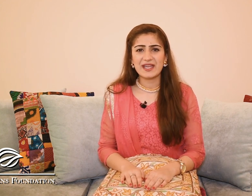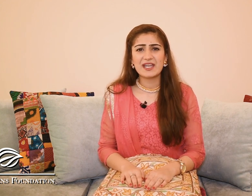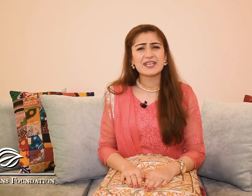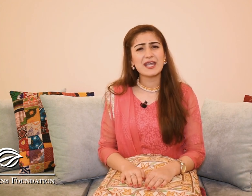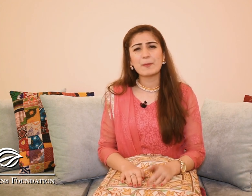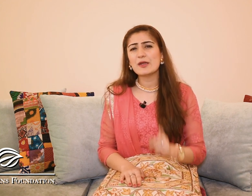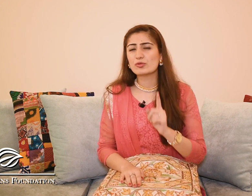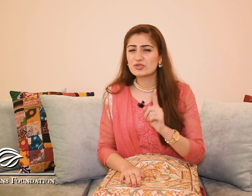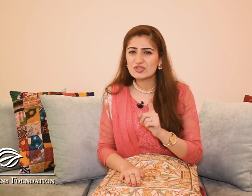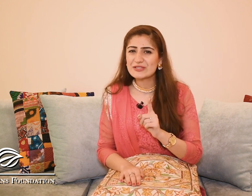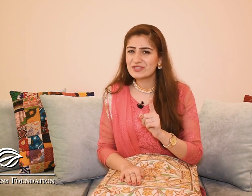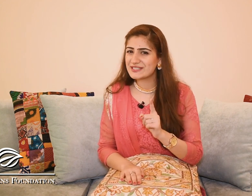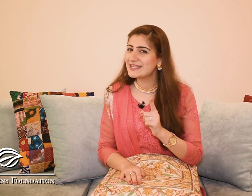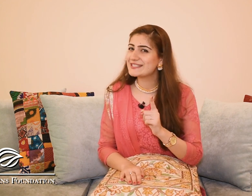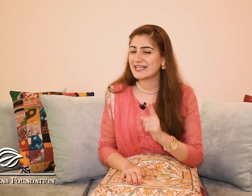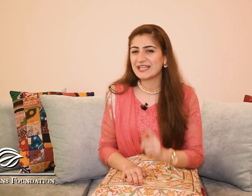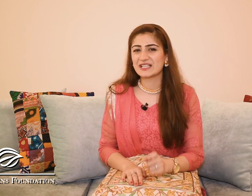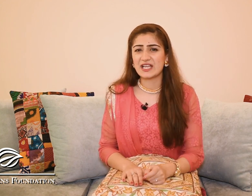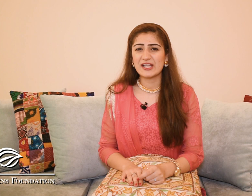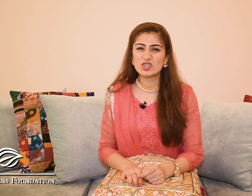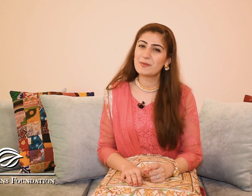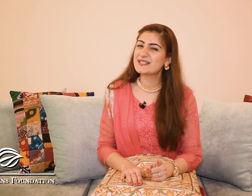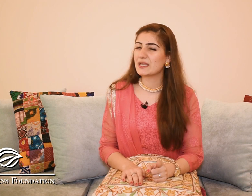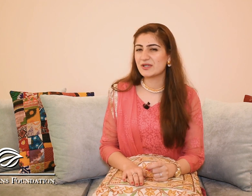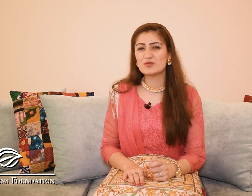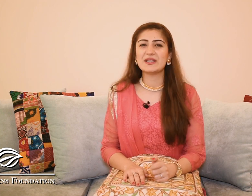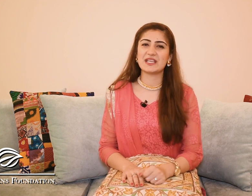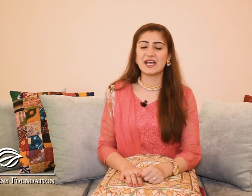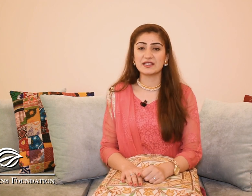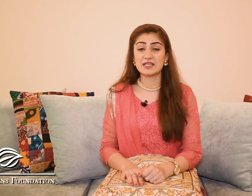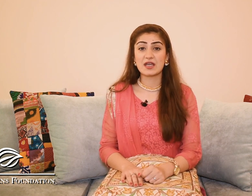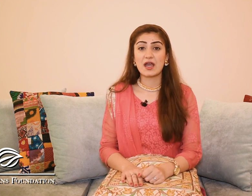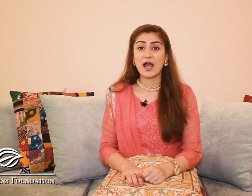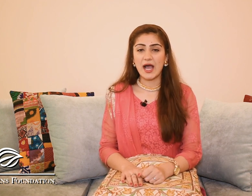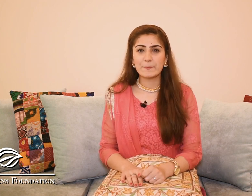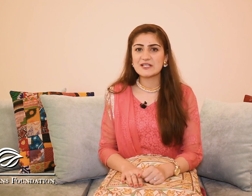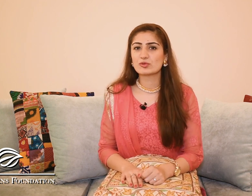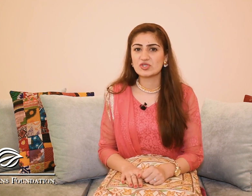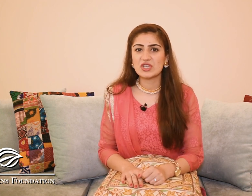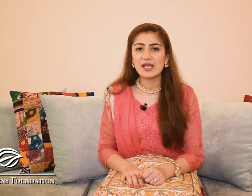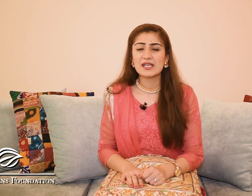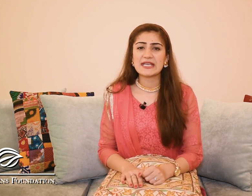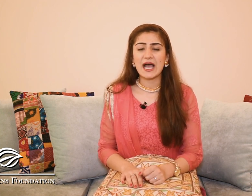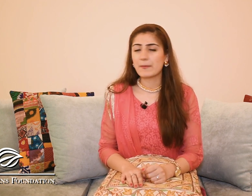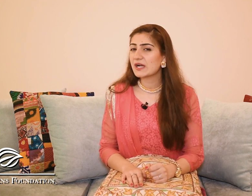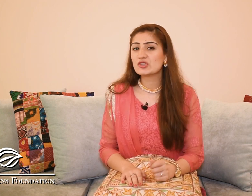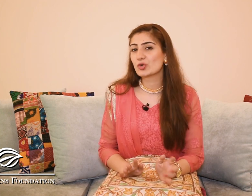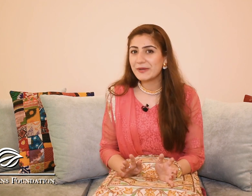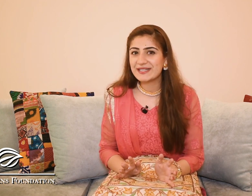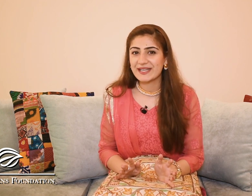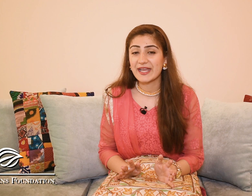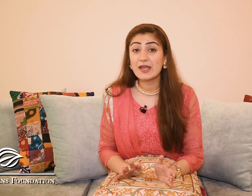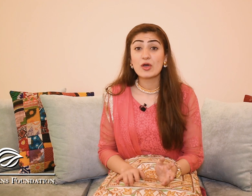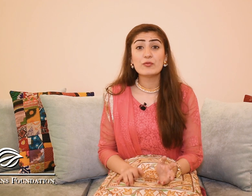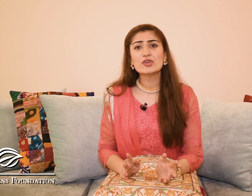मतलब है कि हमें उन चीज़ों से डर ज़्यादा लगता है जो हमें समझ में नहीं आती. आप भी सोचिए कि आपका जो